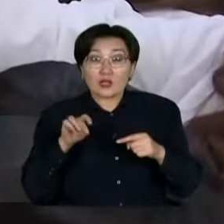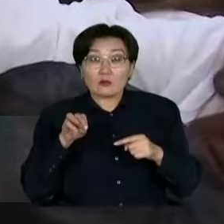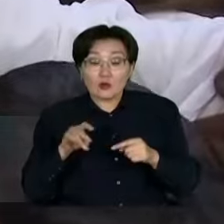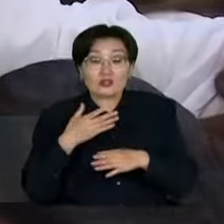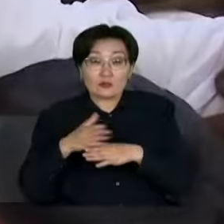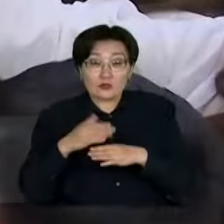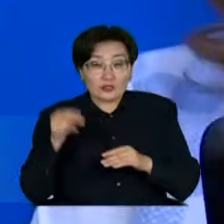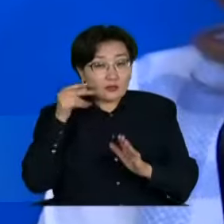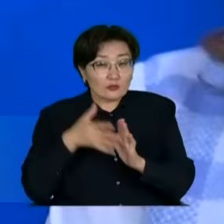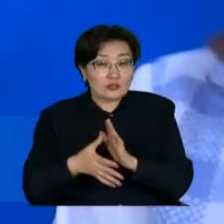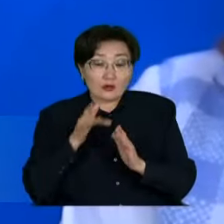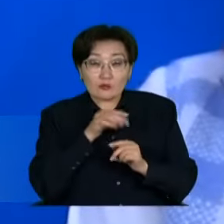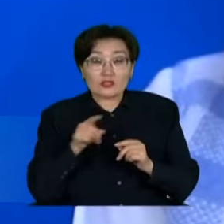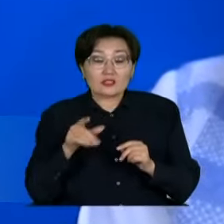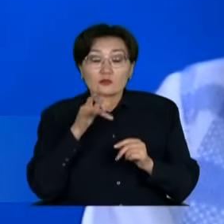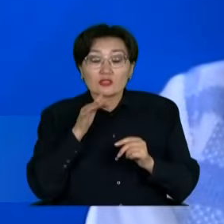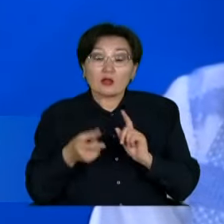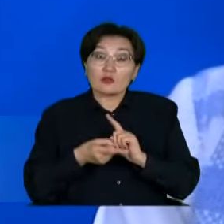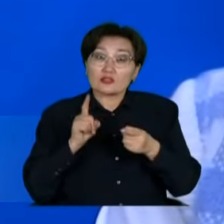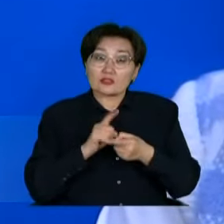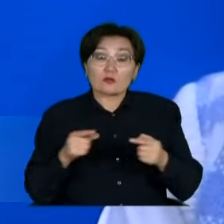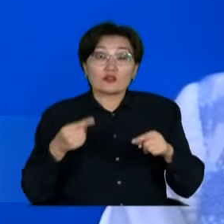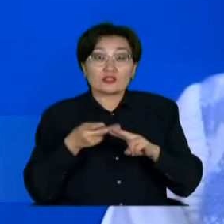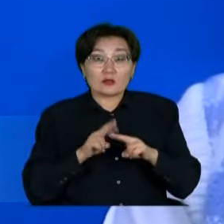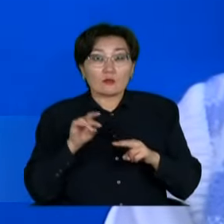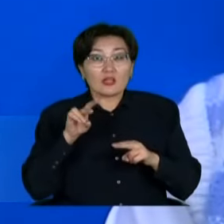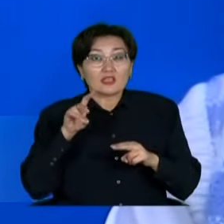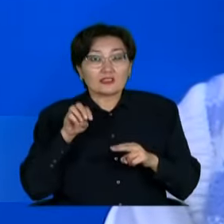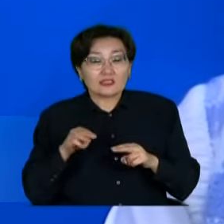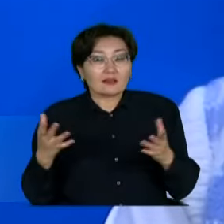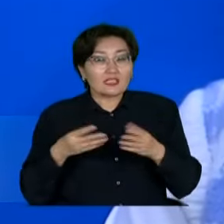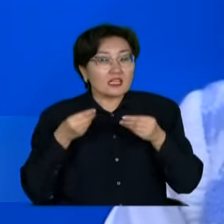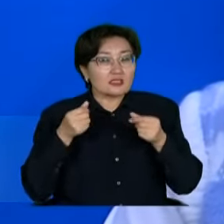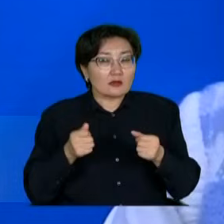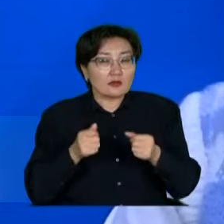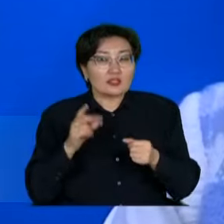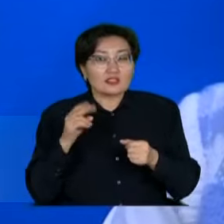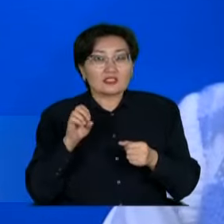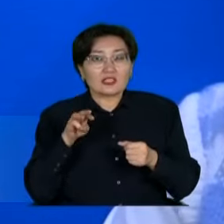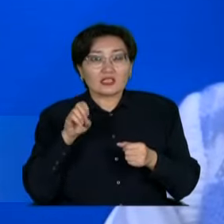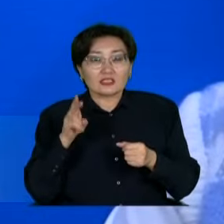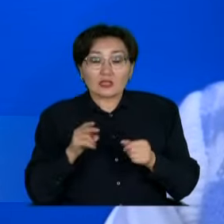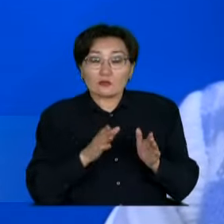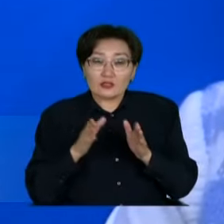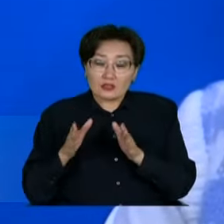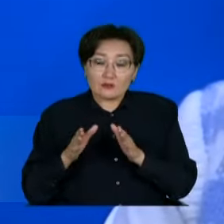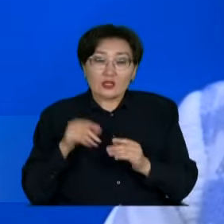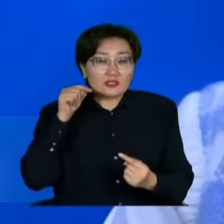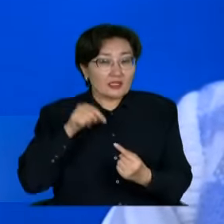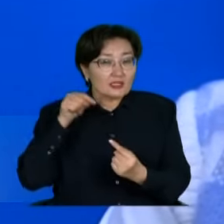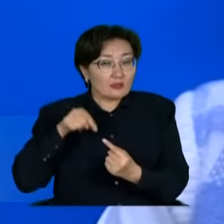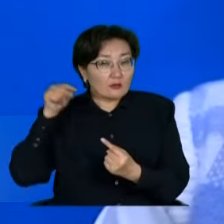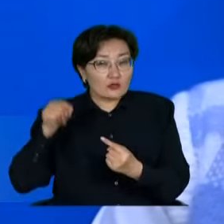бөлінеді. Зерттеу кезінде уақыттың ауысуы дәл осы мелатонинге қалай әсер етеді? Циркадтық ритмдерге сәйкес келе ме, жоқ